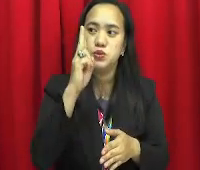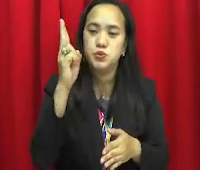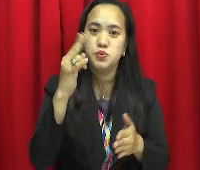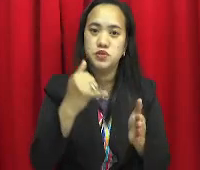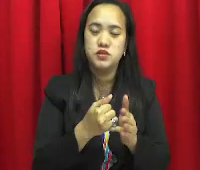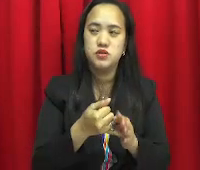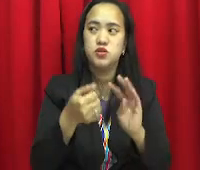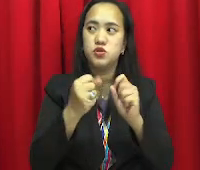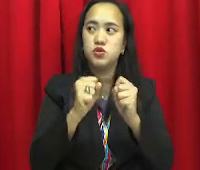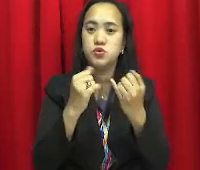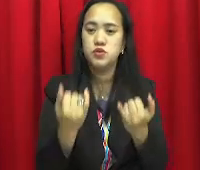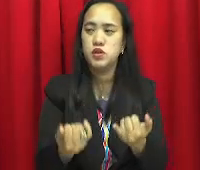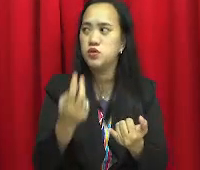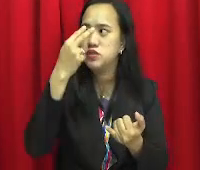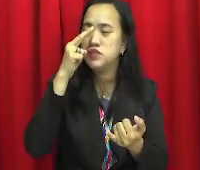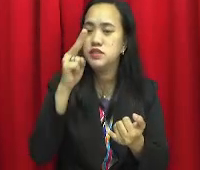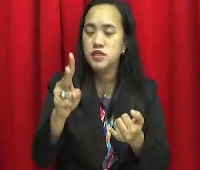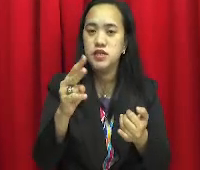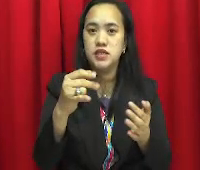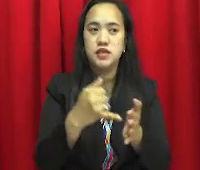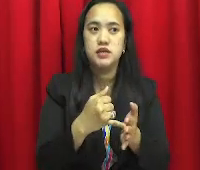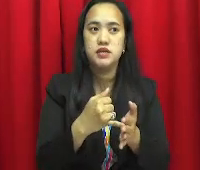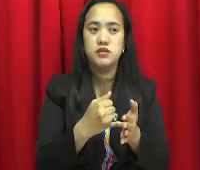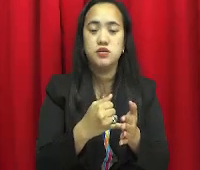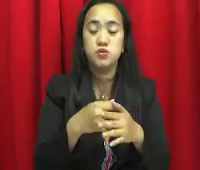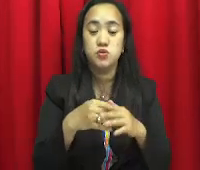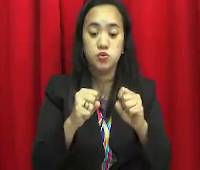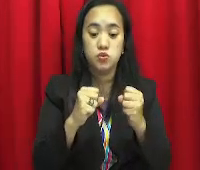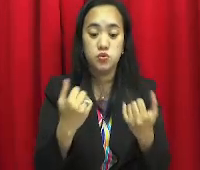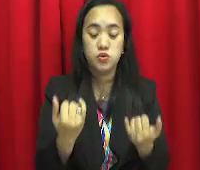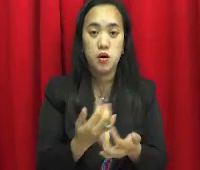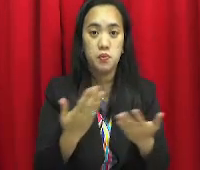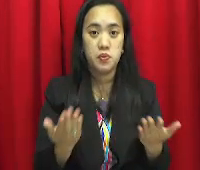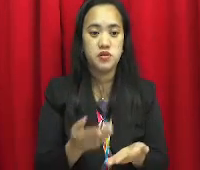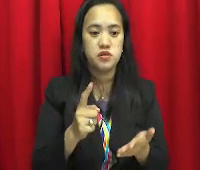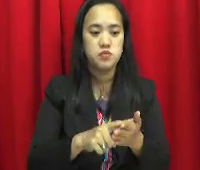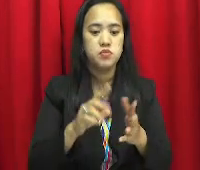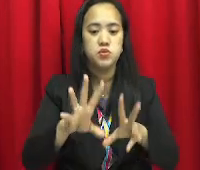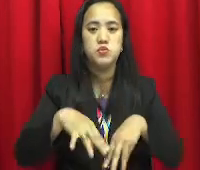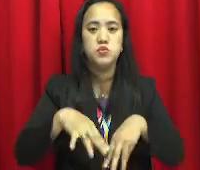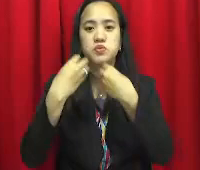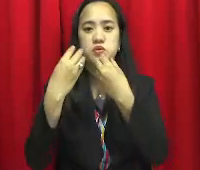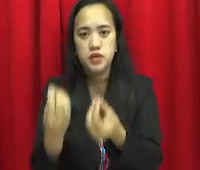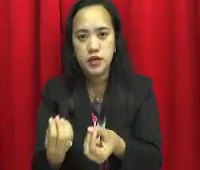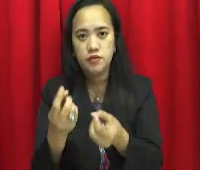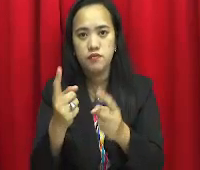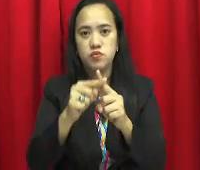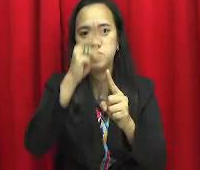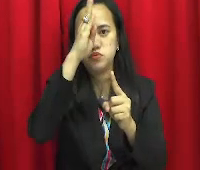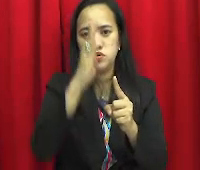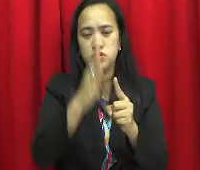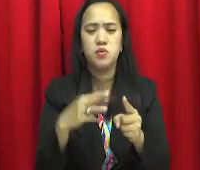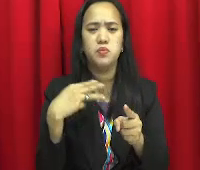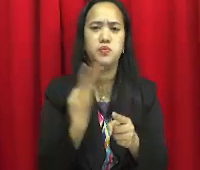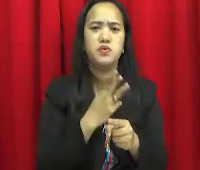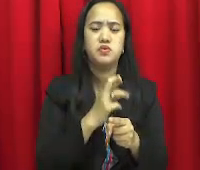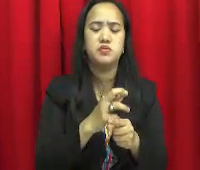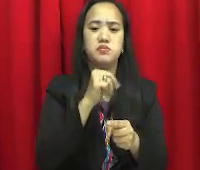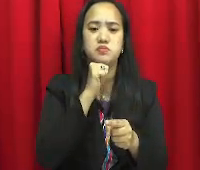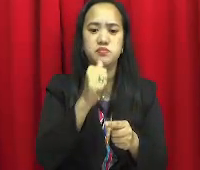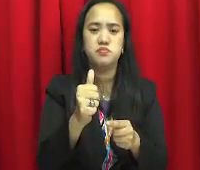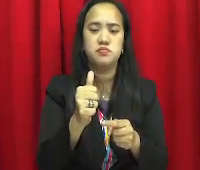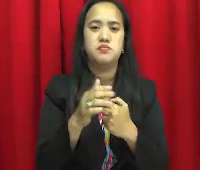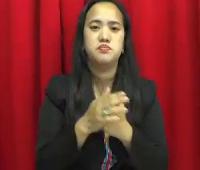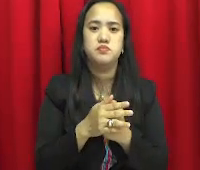nyo mabuti. Nakakahiyan. Tapos, pagdating sa pagbibigay sa Diyos, ay tamad tayong magbigay. Kuripo